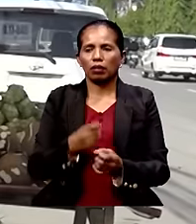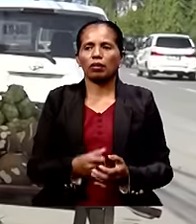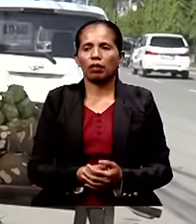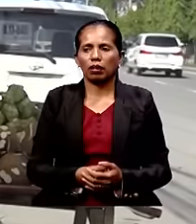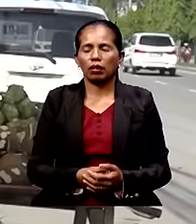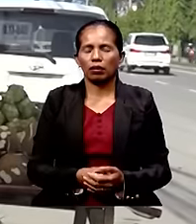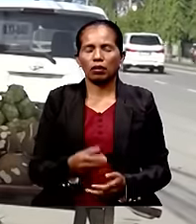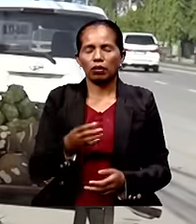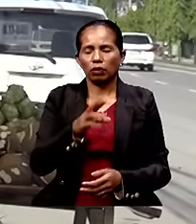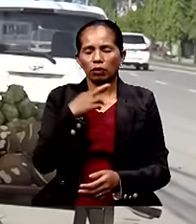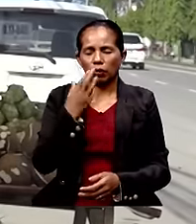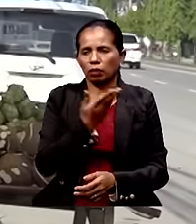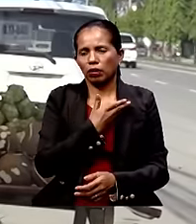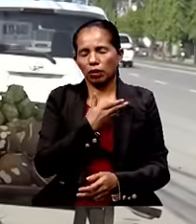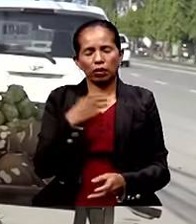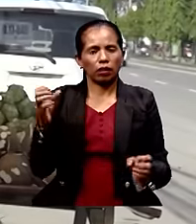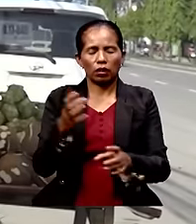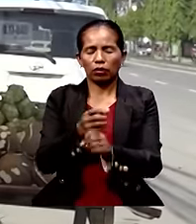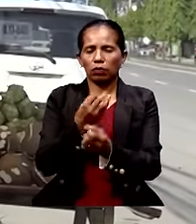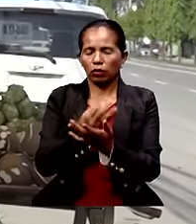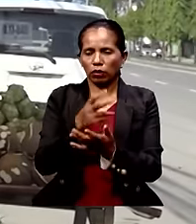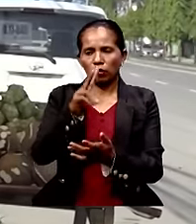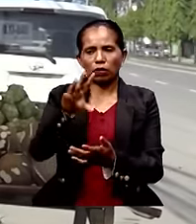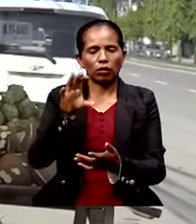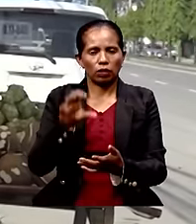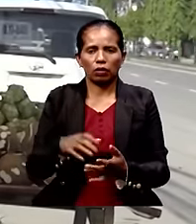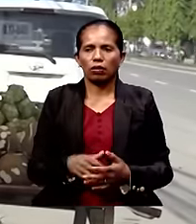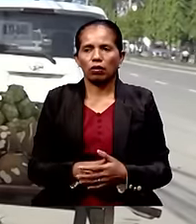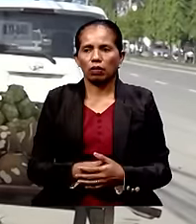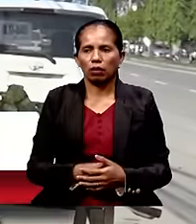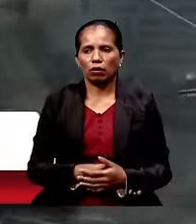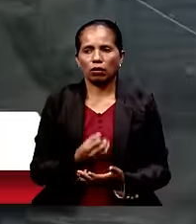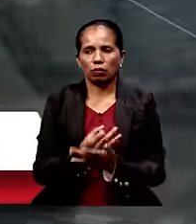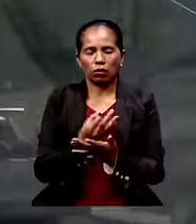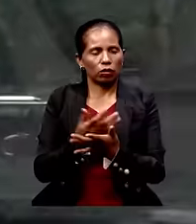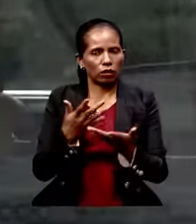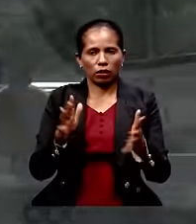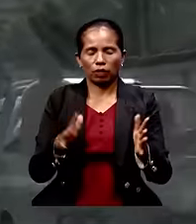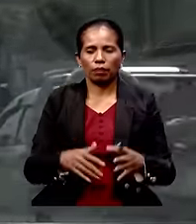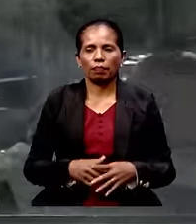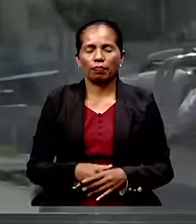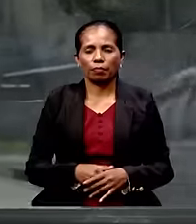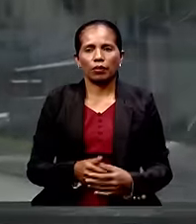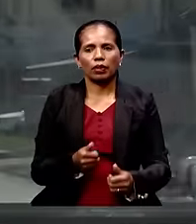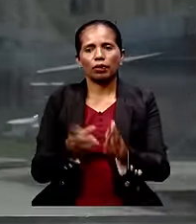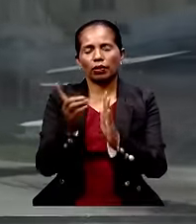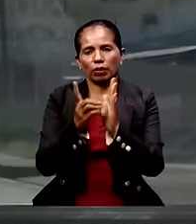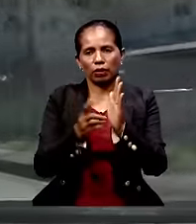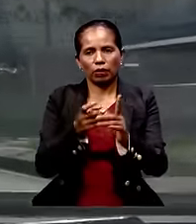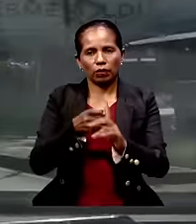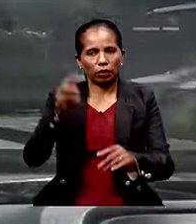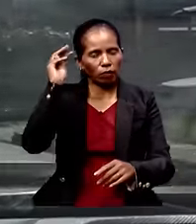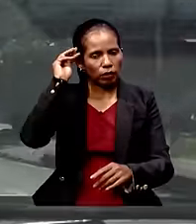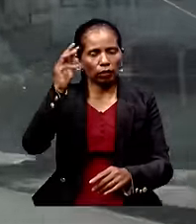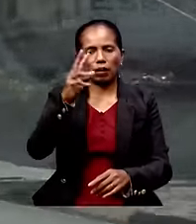mus solin saya, agor lasi mutang, labar sen osan mus lai osan be subsidinya mus lai ha. Tuir daru susi ministeru solerare sosial